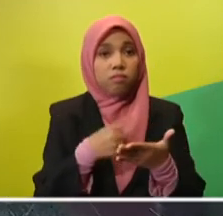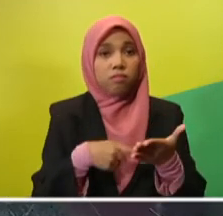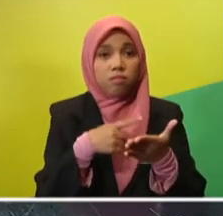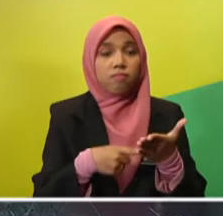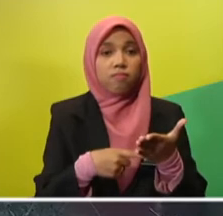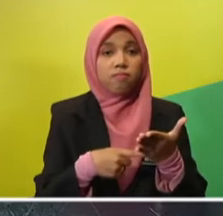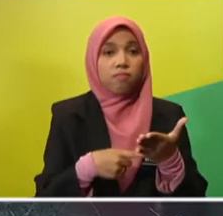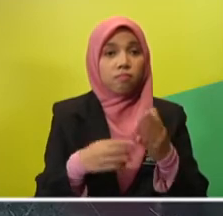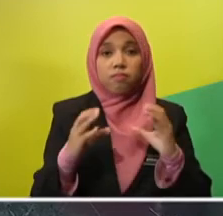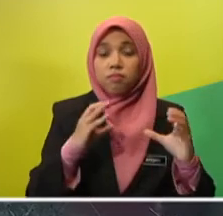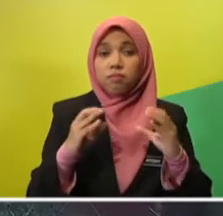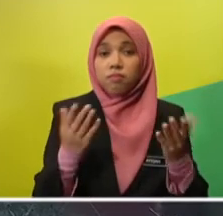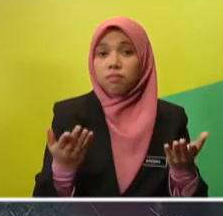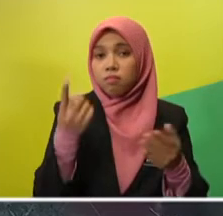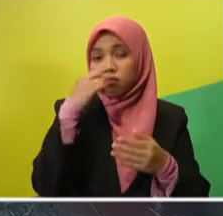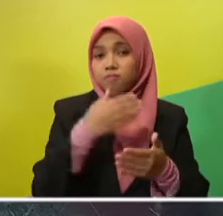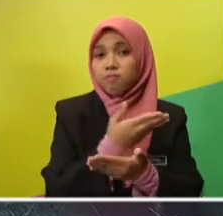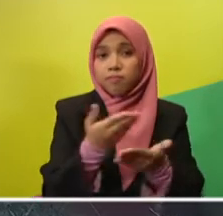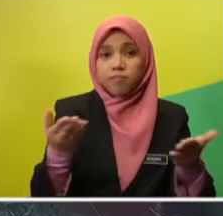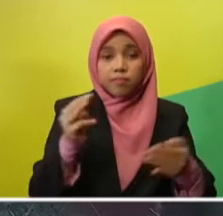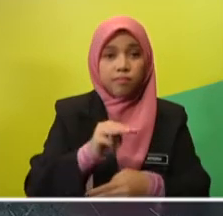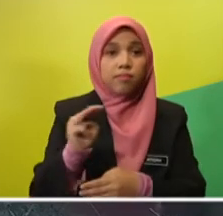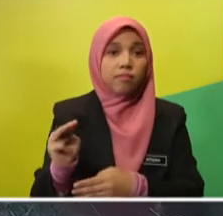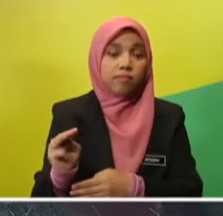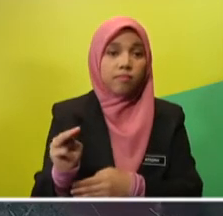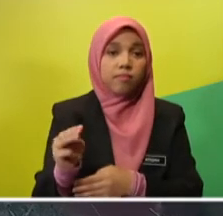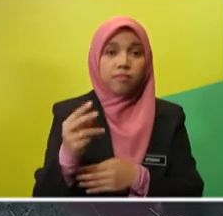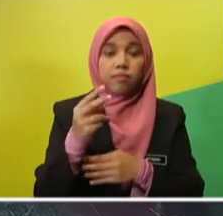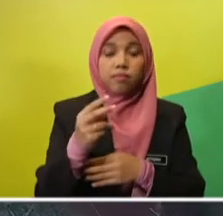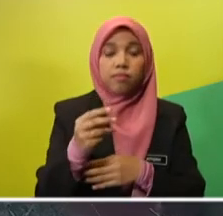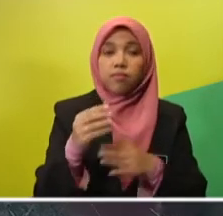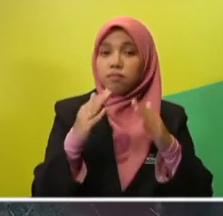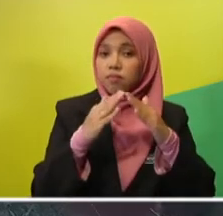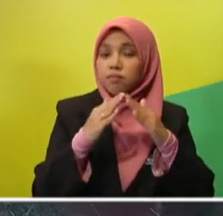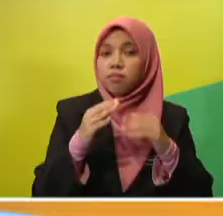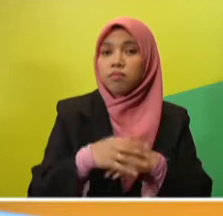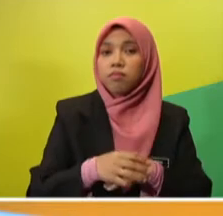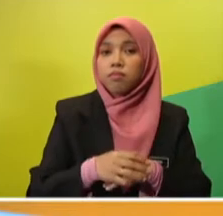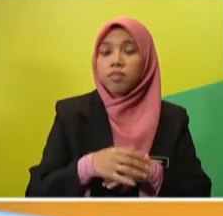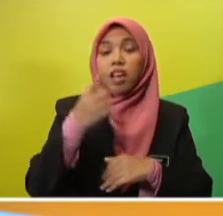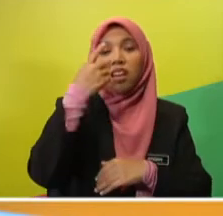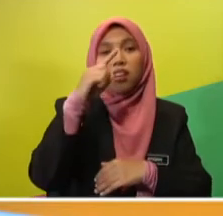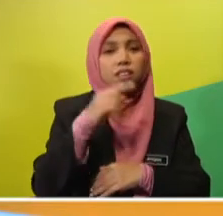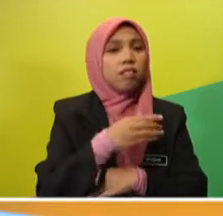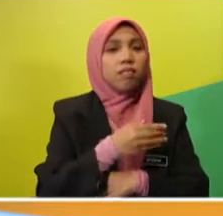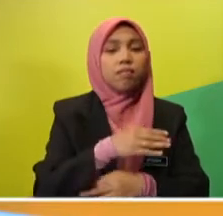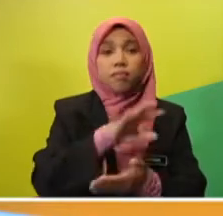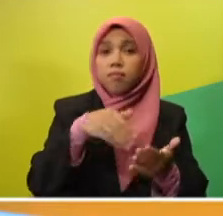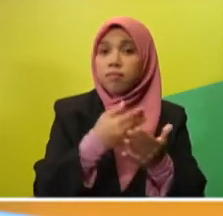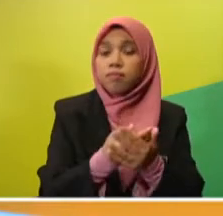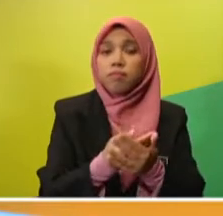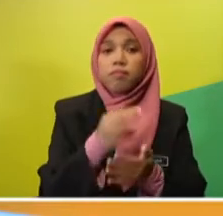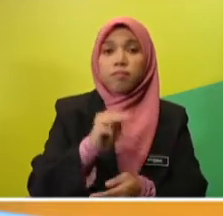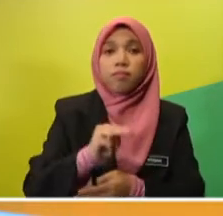yang sedang menonton ini. Okey, untuk murid-murid semua dan semua, bukan sahaja murid-murid, bukan sahaja guru-guru dan